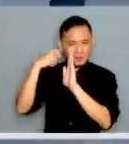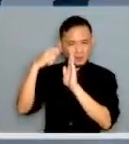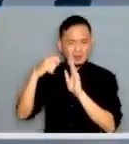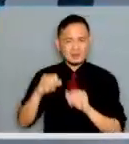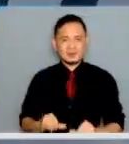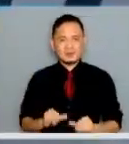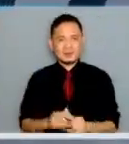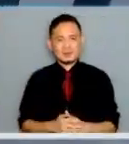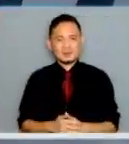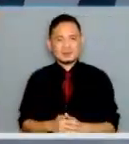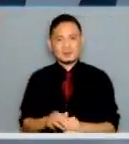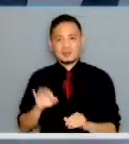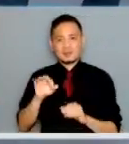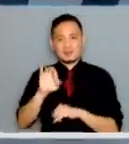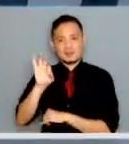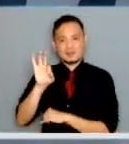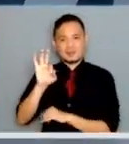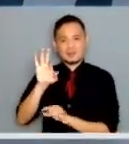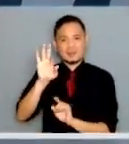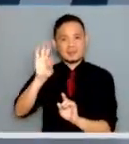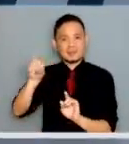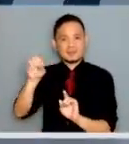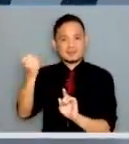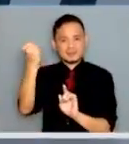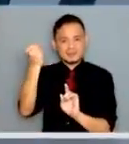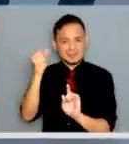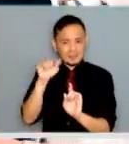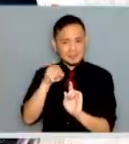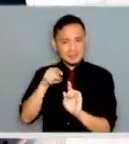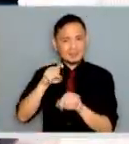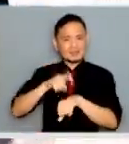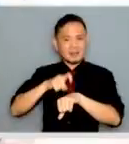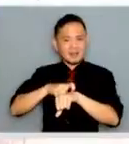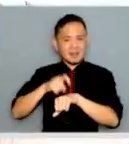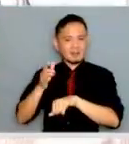in the 90s, pero syempre, lente na ng 2024. Yeah.